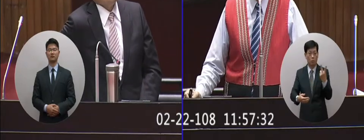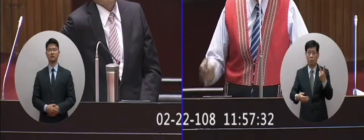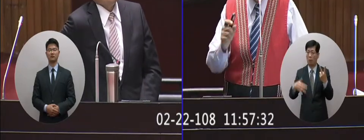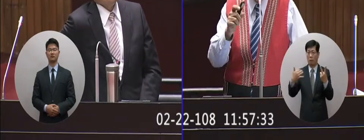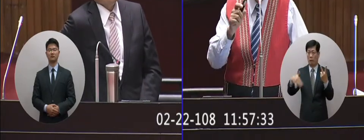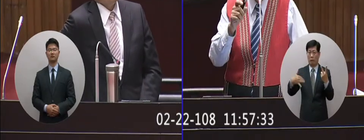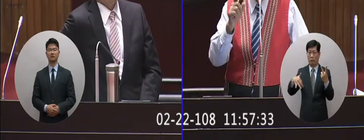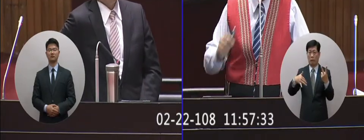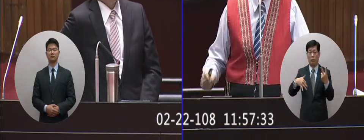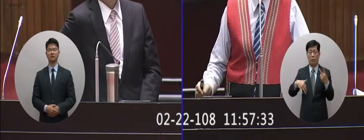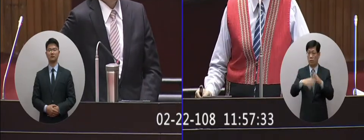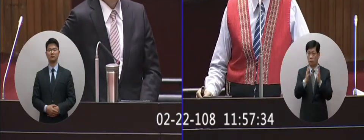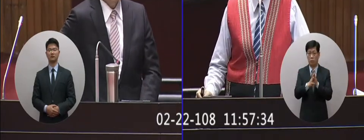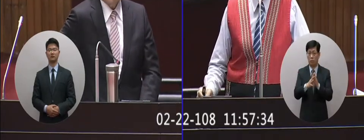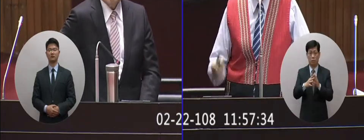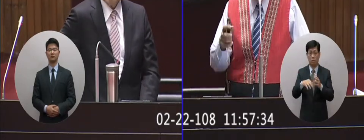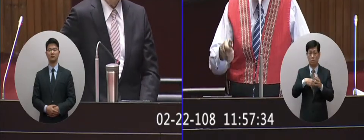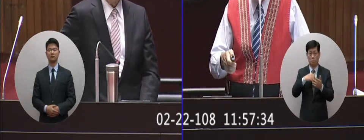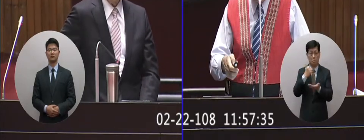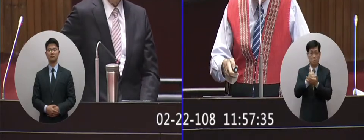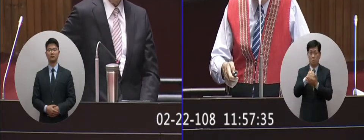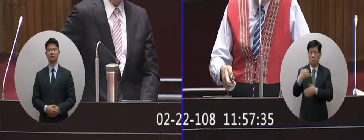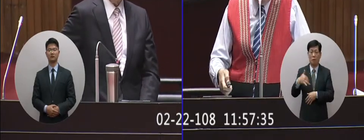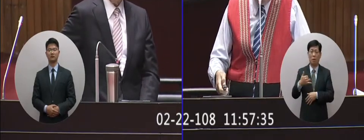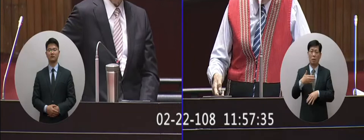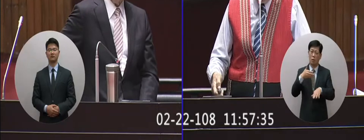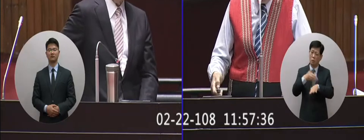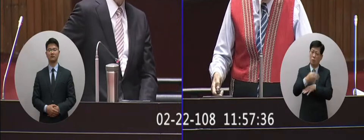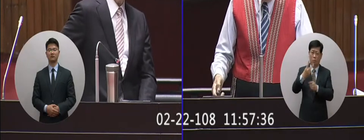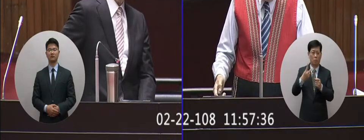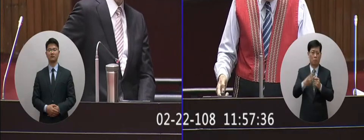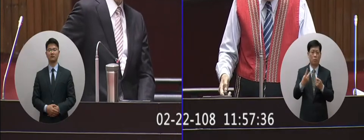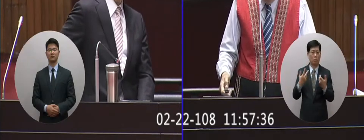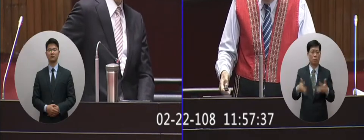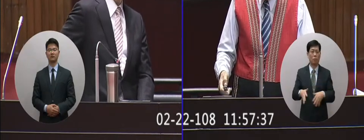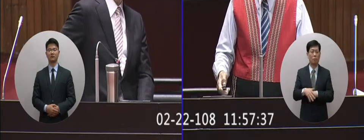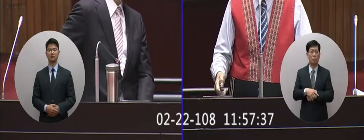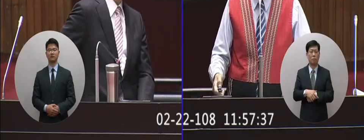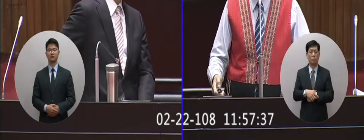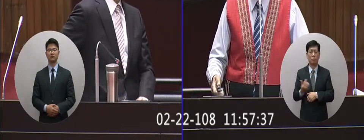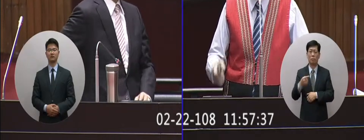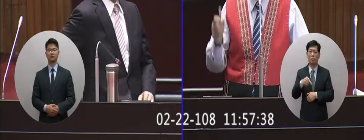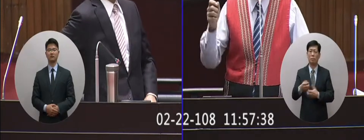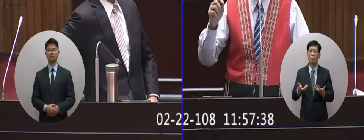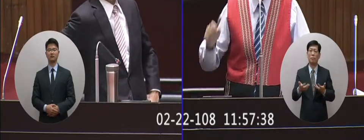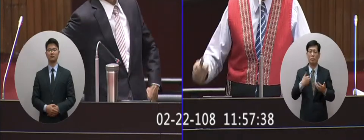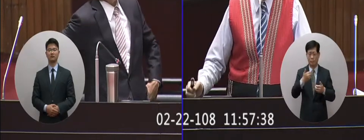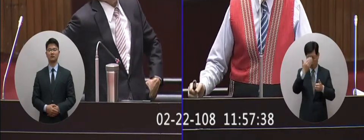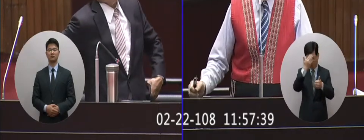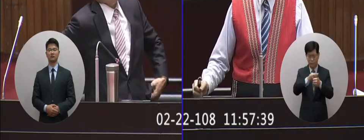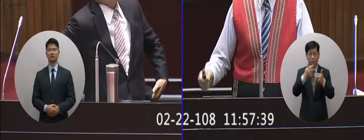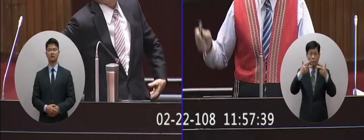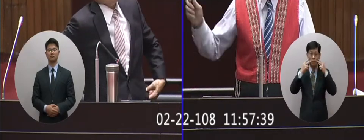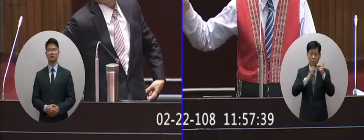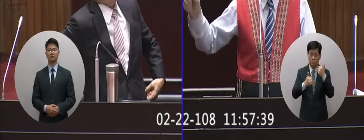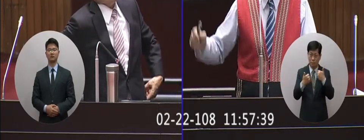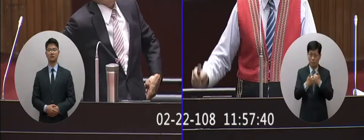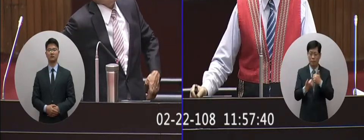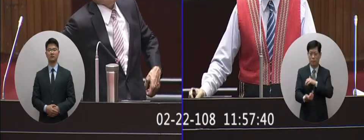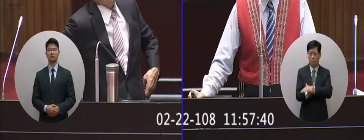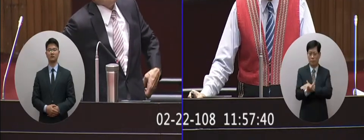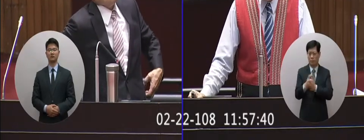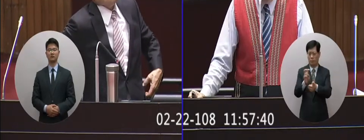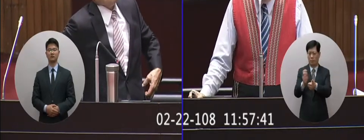没有一笔有完成的，经过2年多了，所以这个部分呢要请原民会加快督